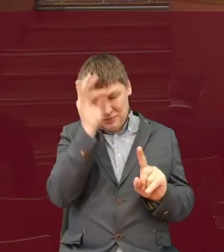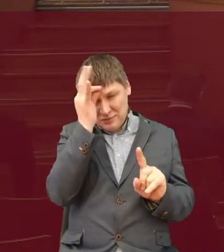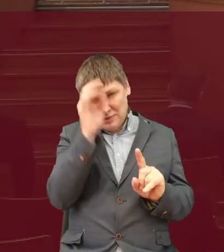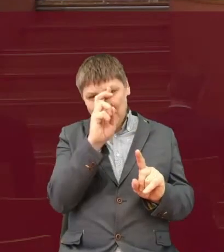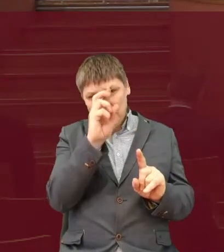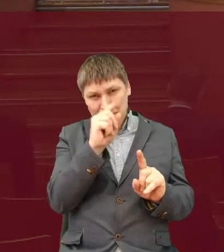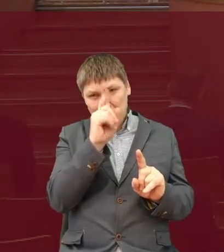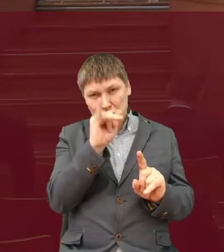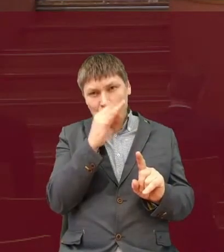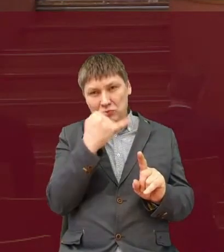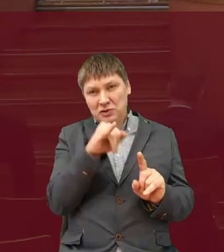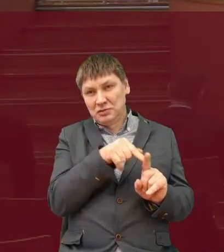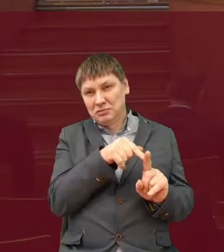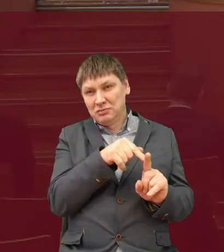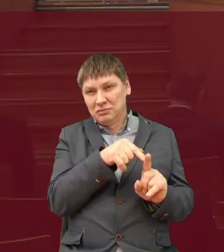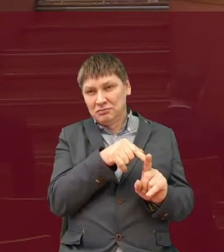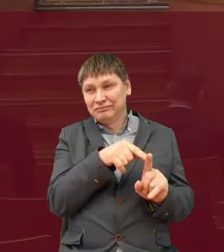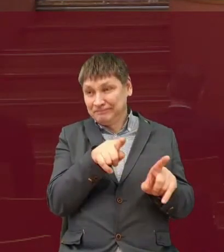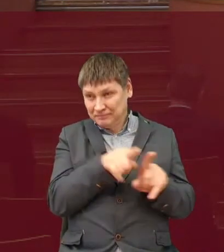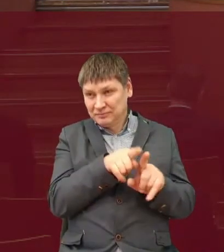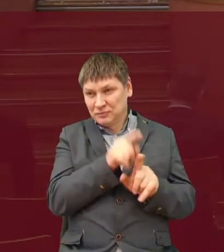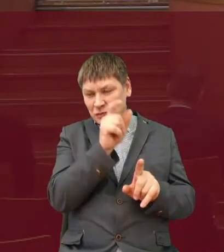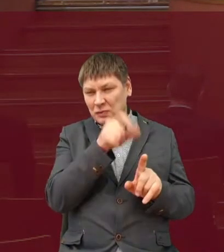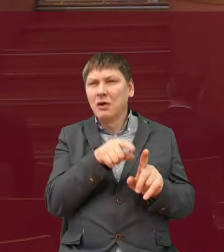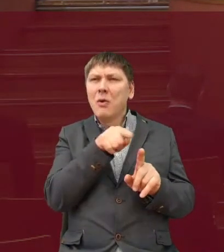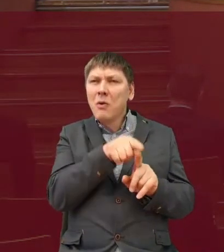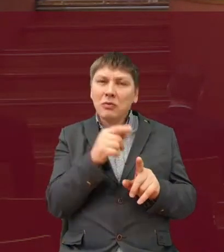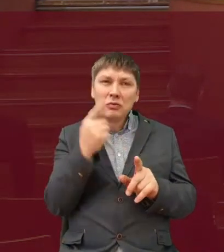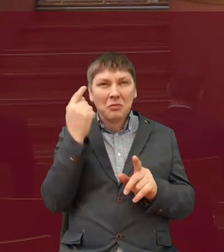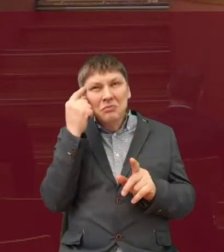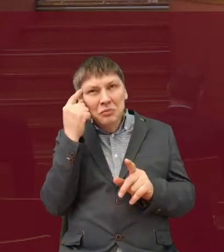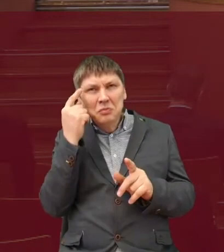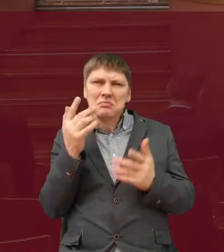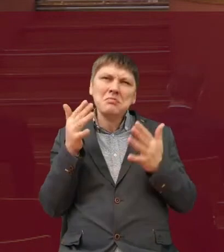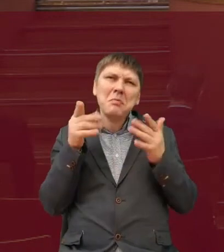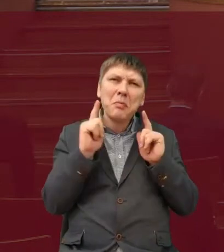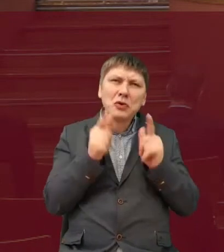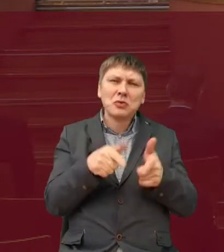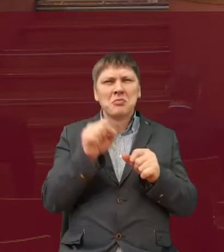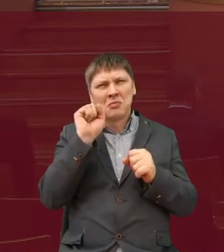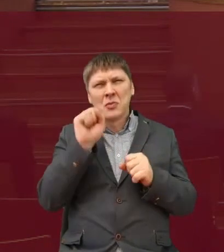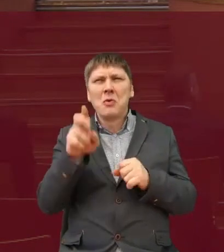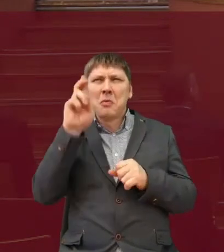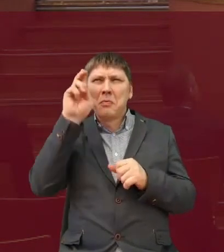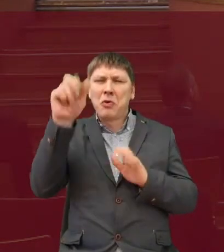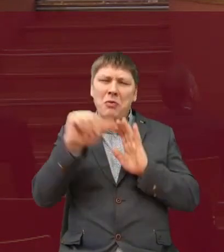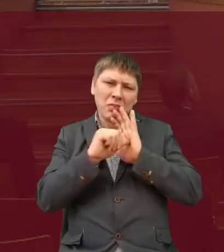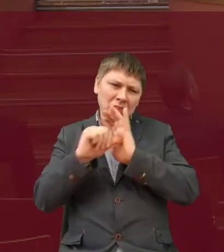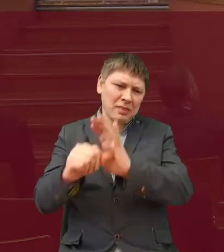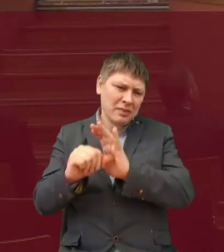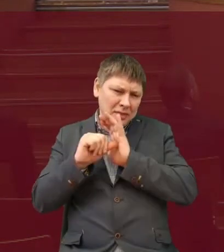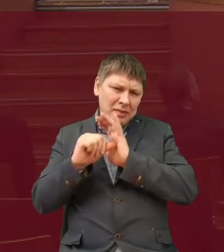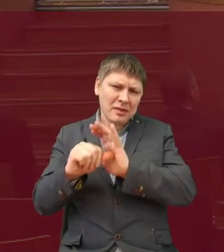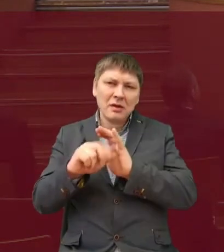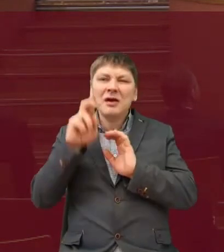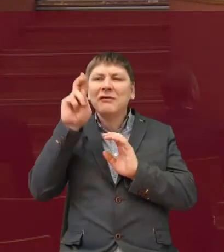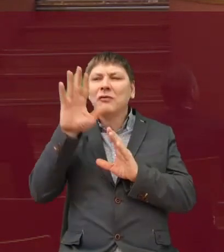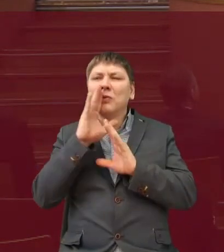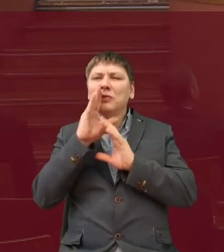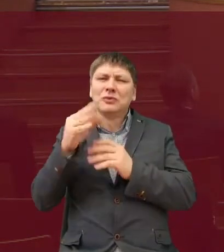Божий страх мыслит и поступает так как будто он может попирать Божью святость